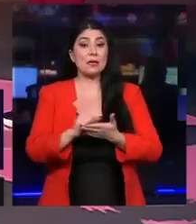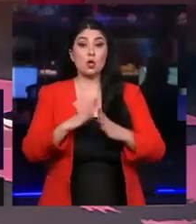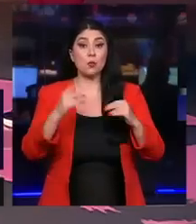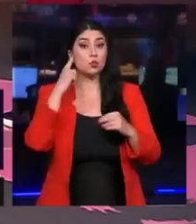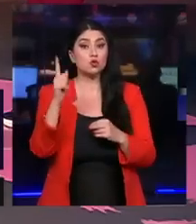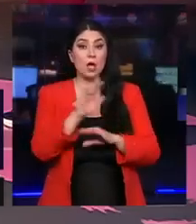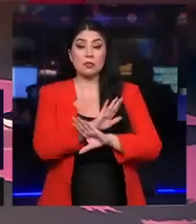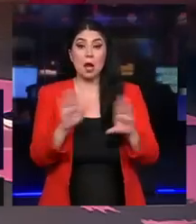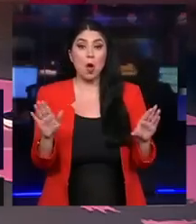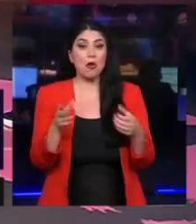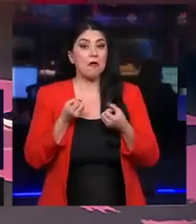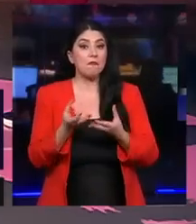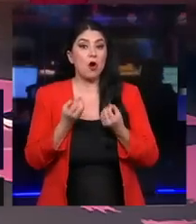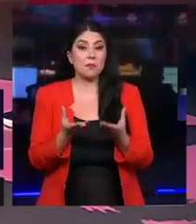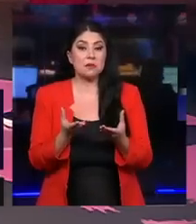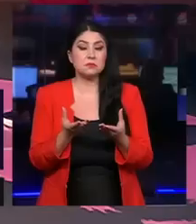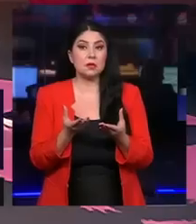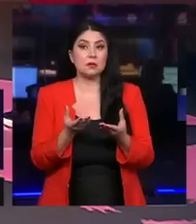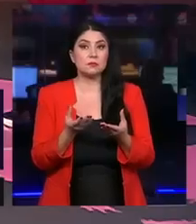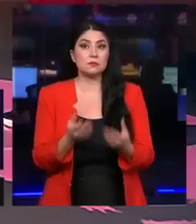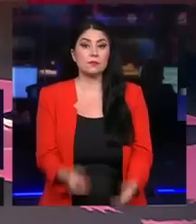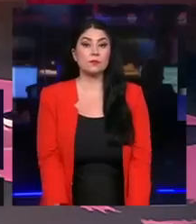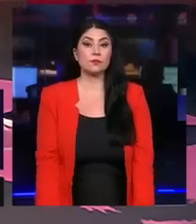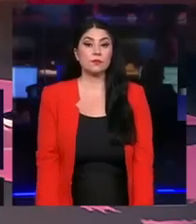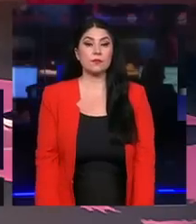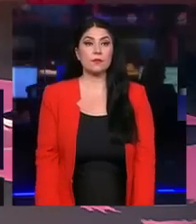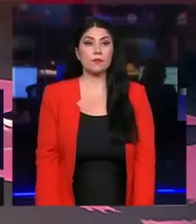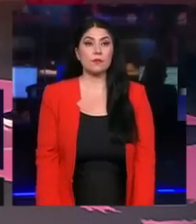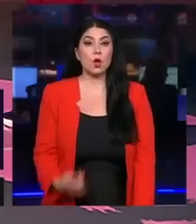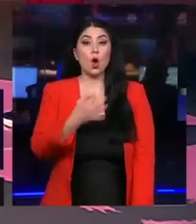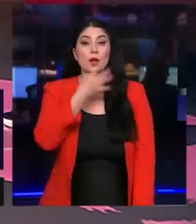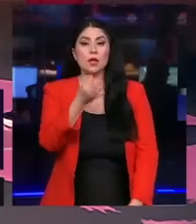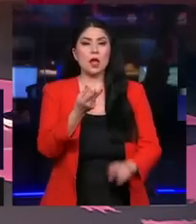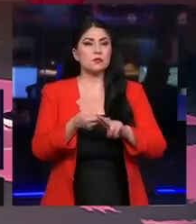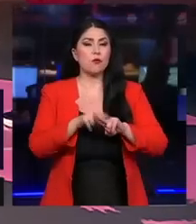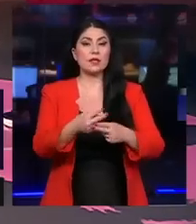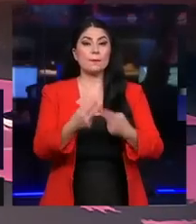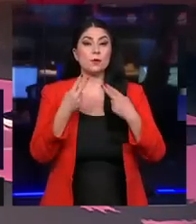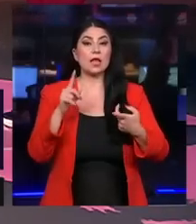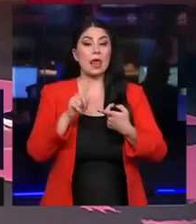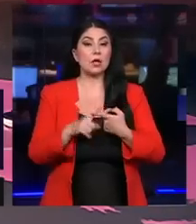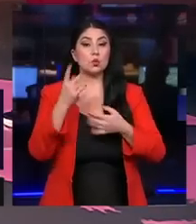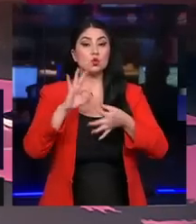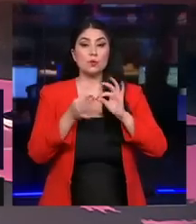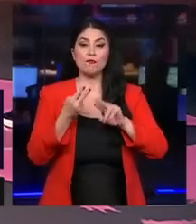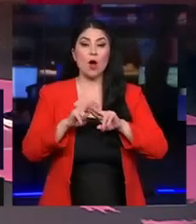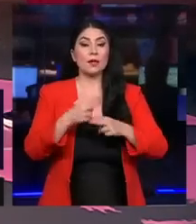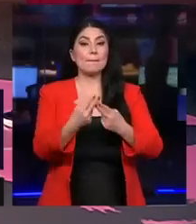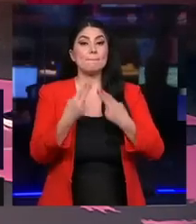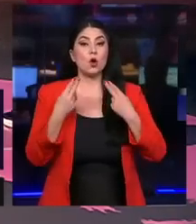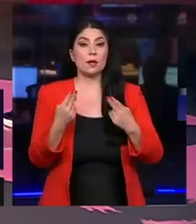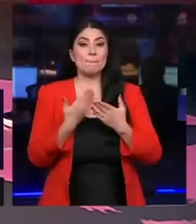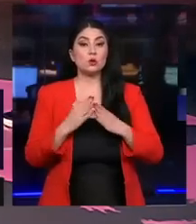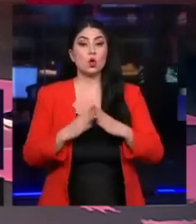fost informată deloc de executiv. O declarație extrem de importantă legată de un subiect extrem de